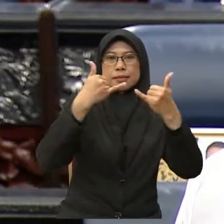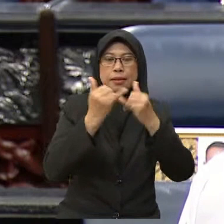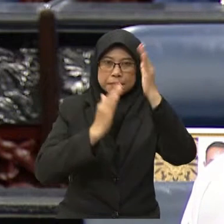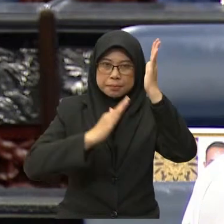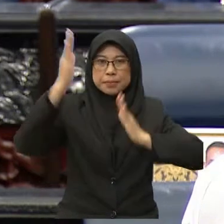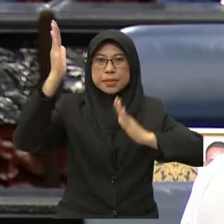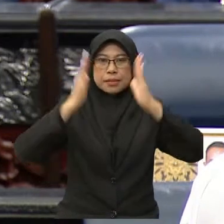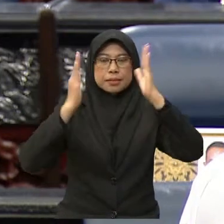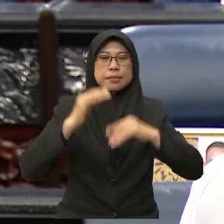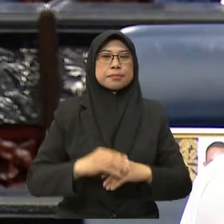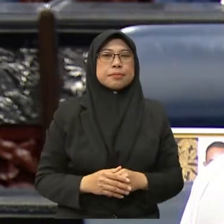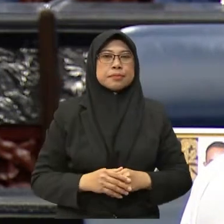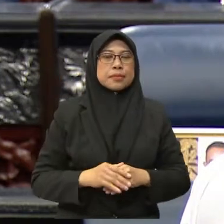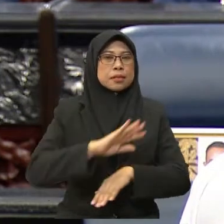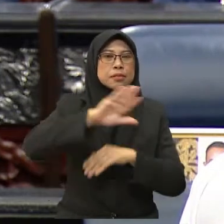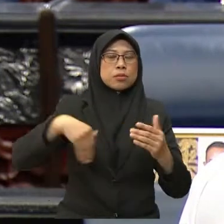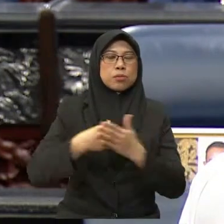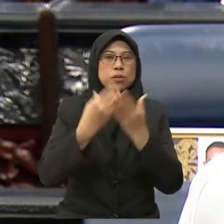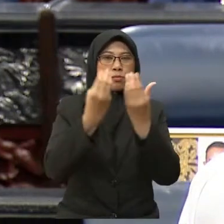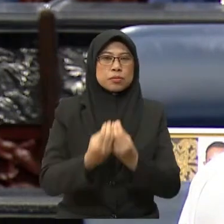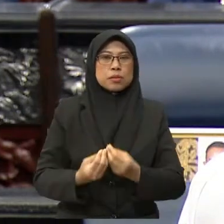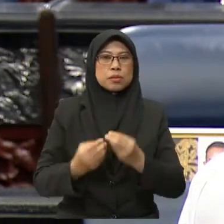tempatan yang secara keseluruhannya berjumlah